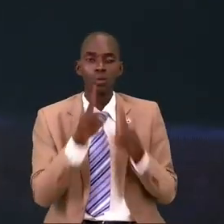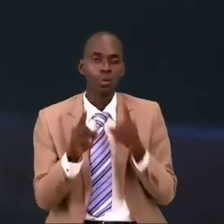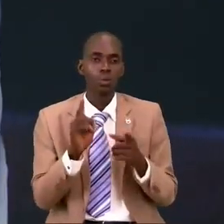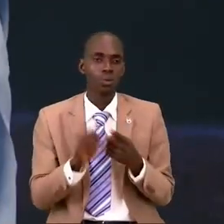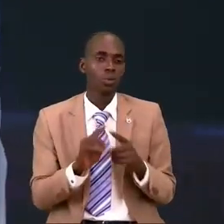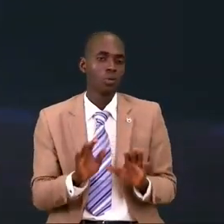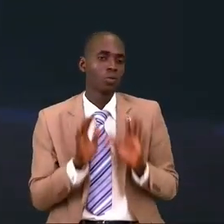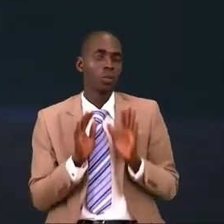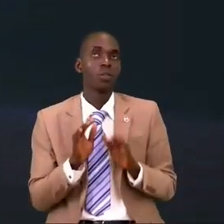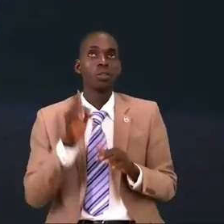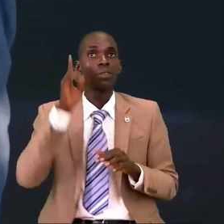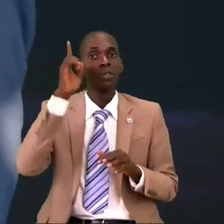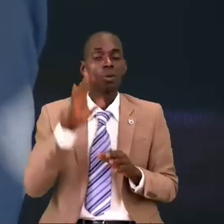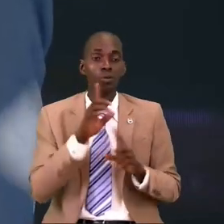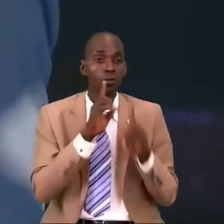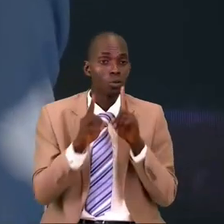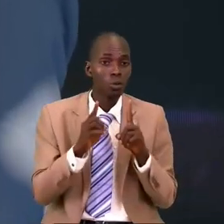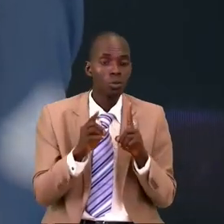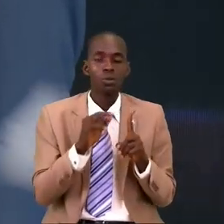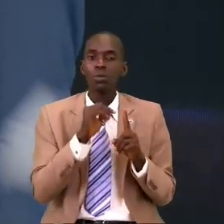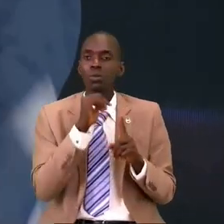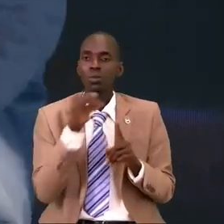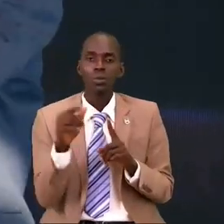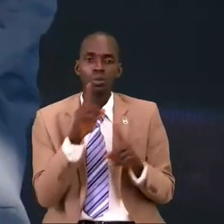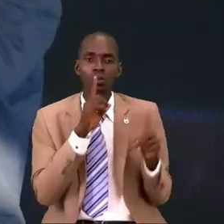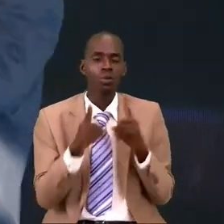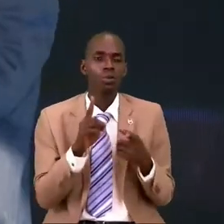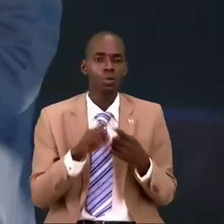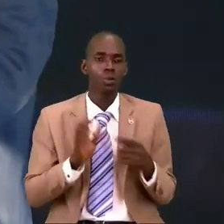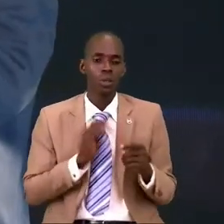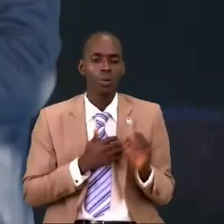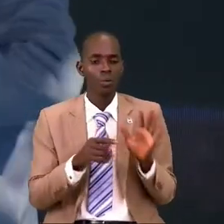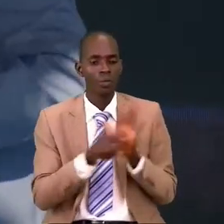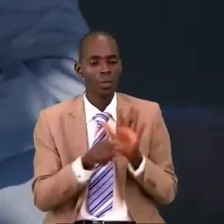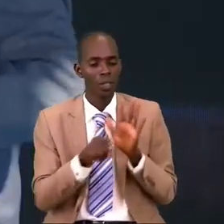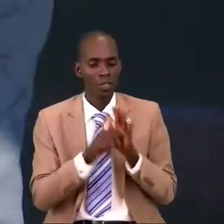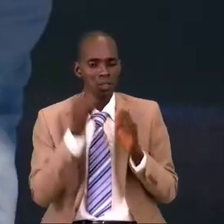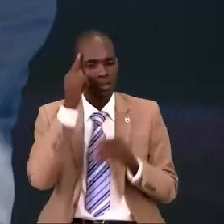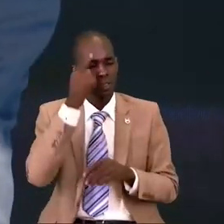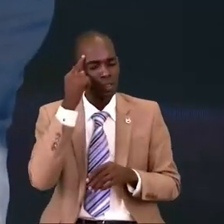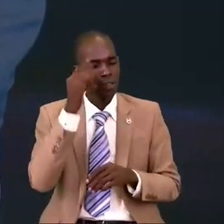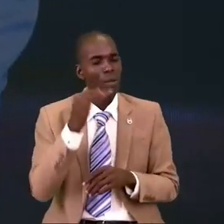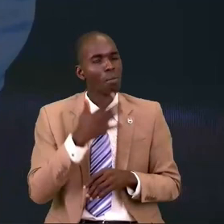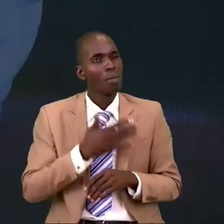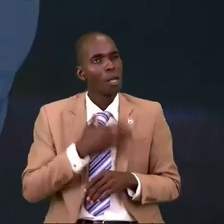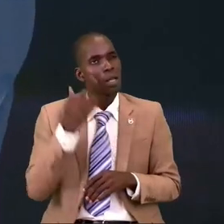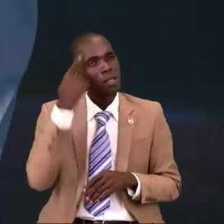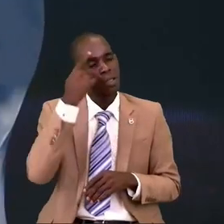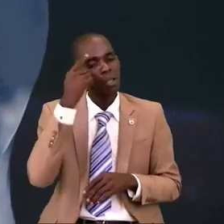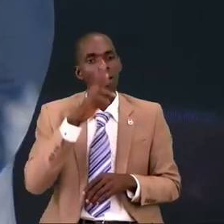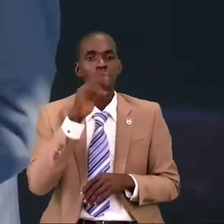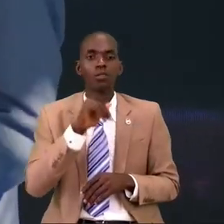notre pensée négative. Nos pensées ne sont pas vos pensées et mes voix ne sont pas vos voix, dit